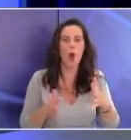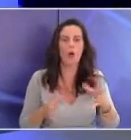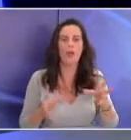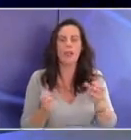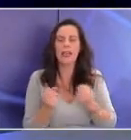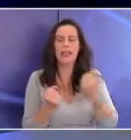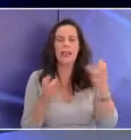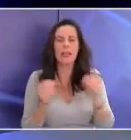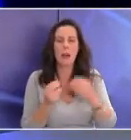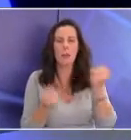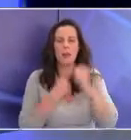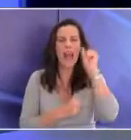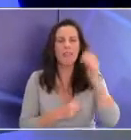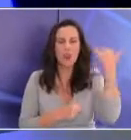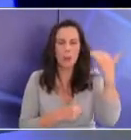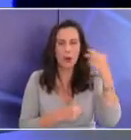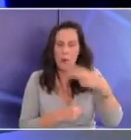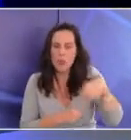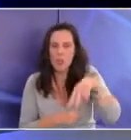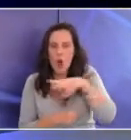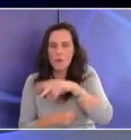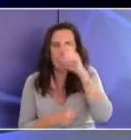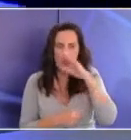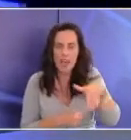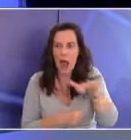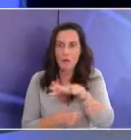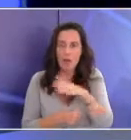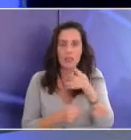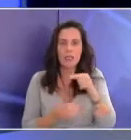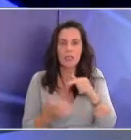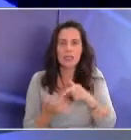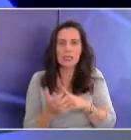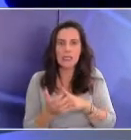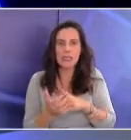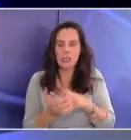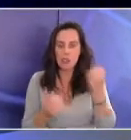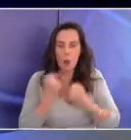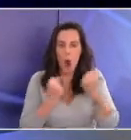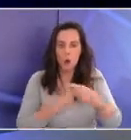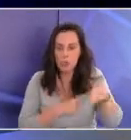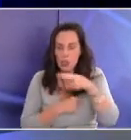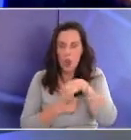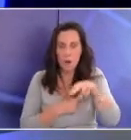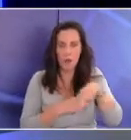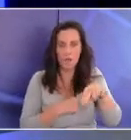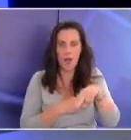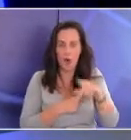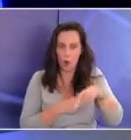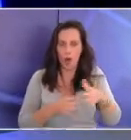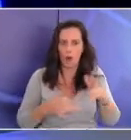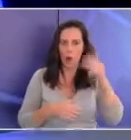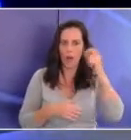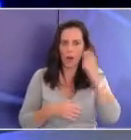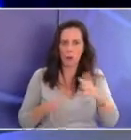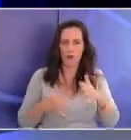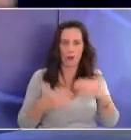הקורטינות או הסיירות הלבנות, היו מסתובבים בכל מקום ביפו. עצם המסגרת של ההסתובבות שלהם הייתה מביאה להרתעה, כל העבריינים.